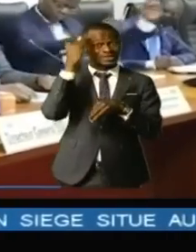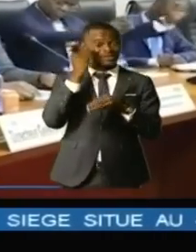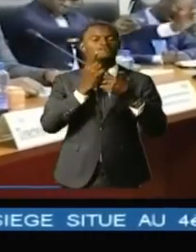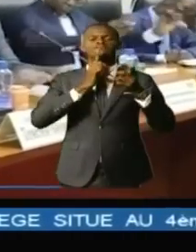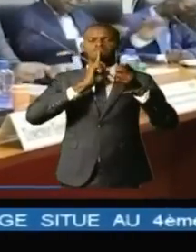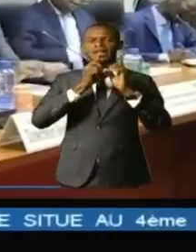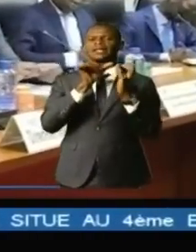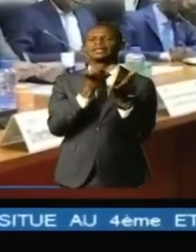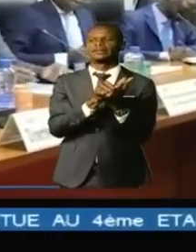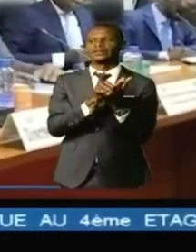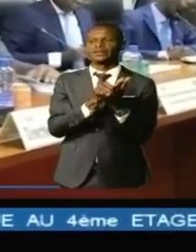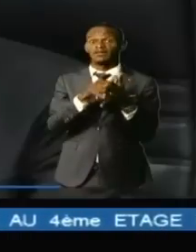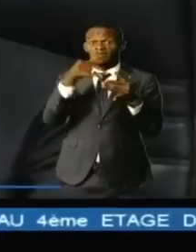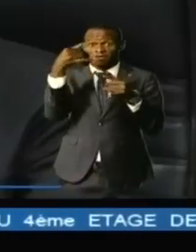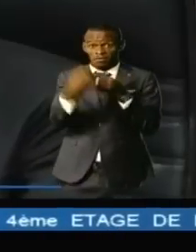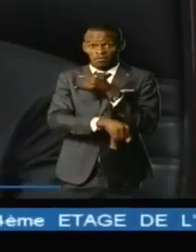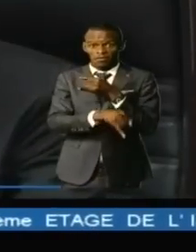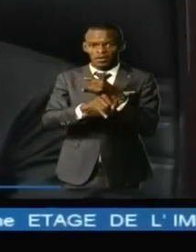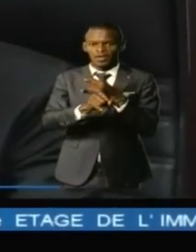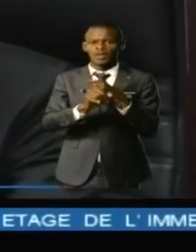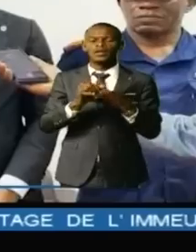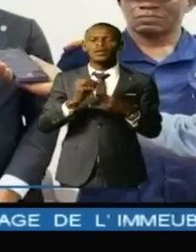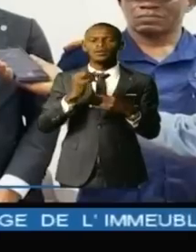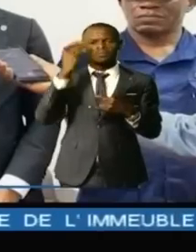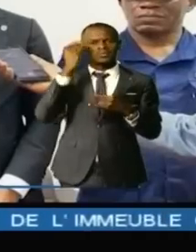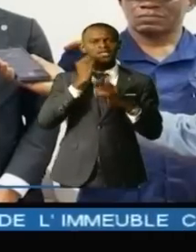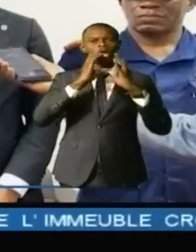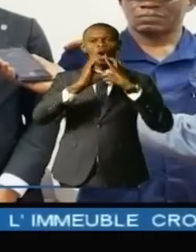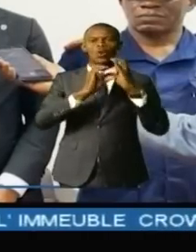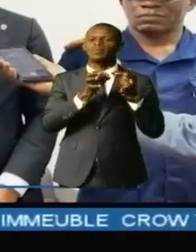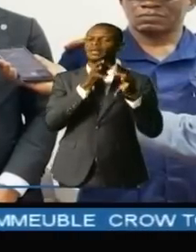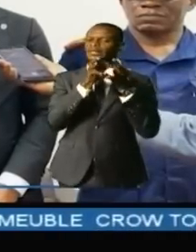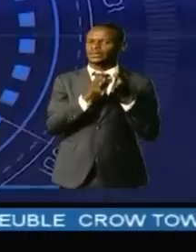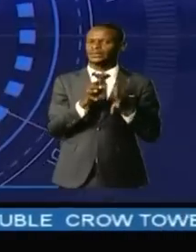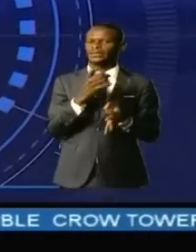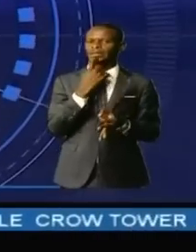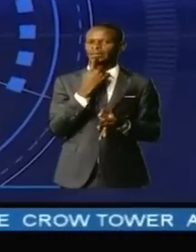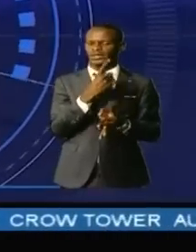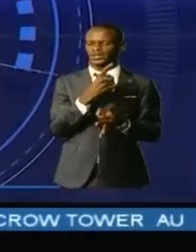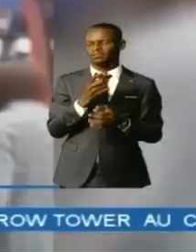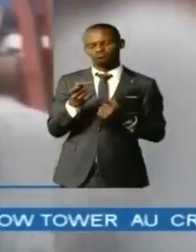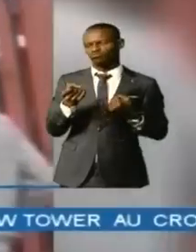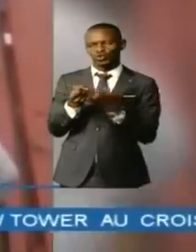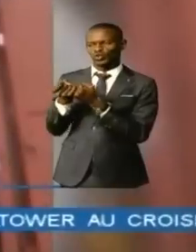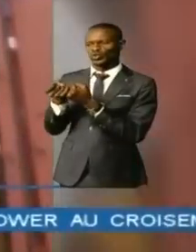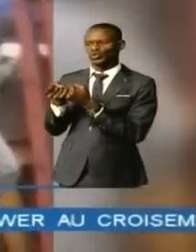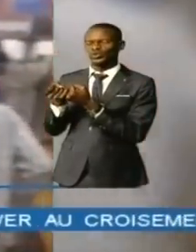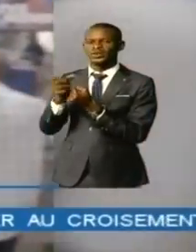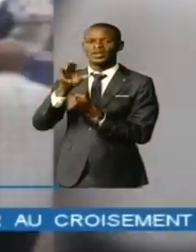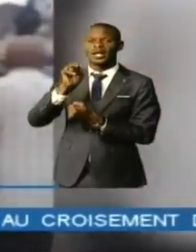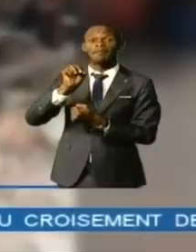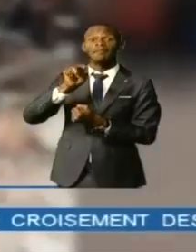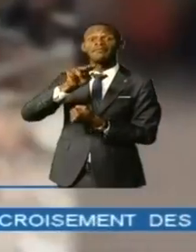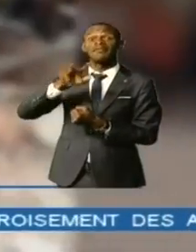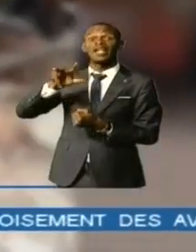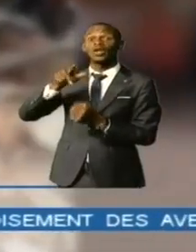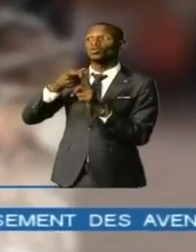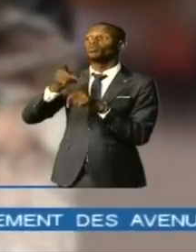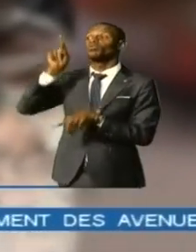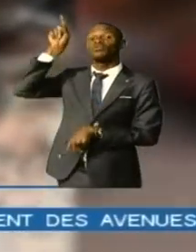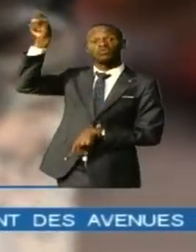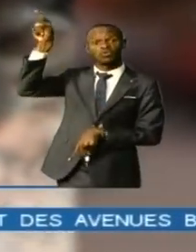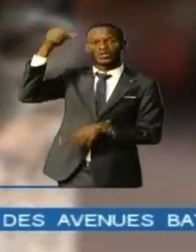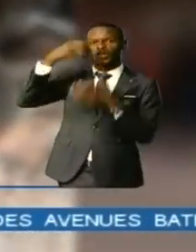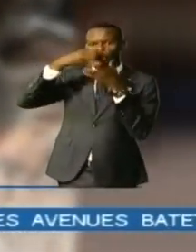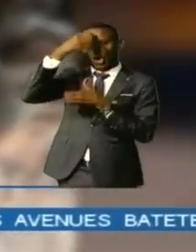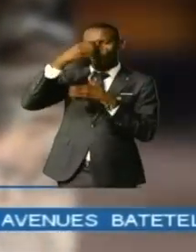les soupçons se cristallisent autour du soutien du Rwanda au M23. Des morts à Kinshasa cette semaine suite